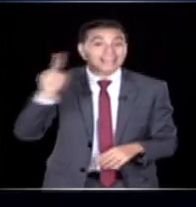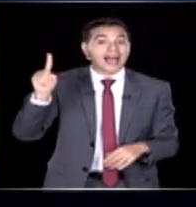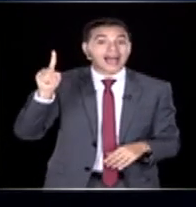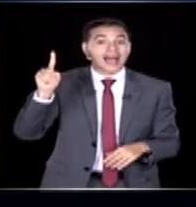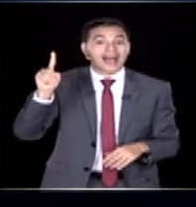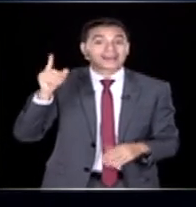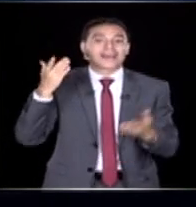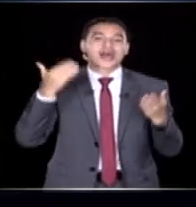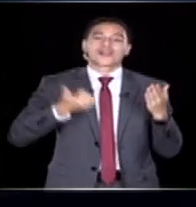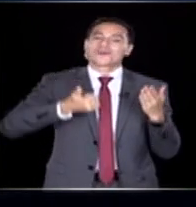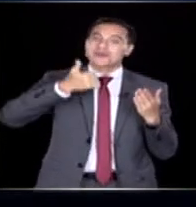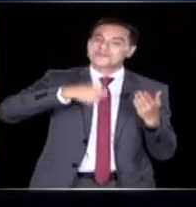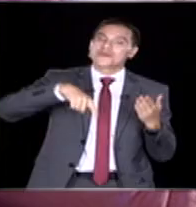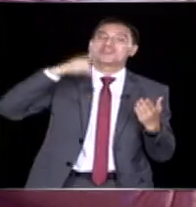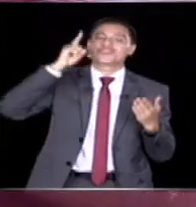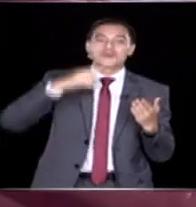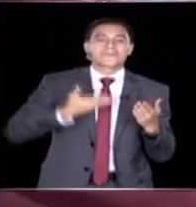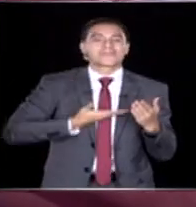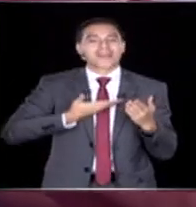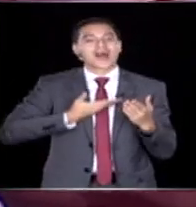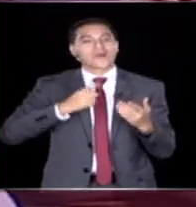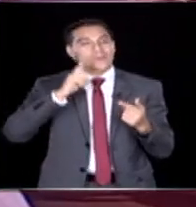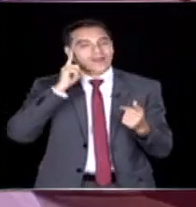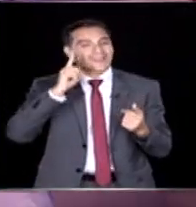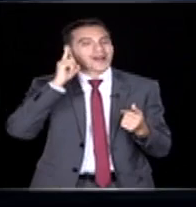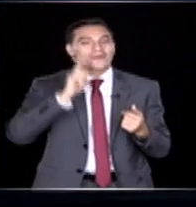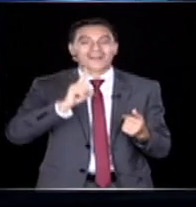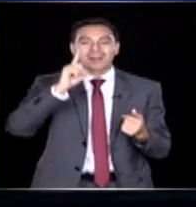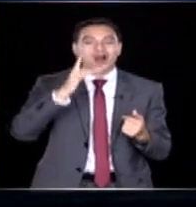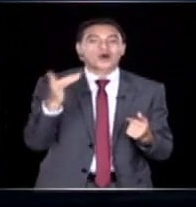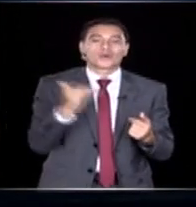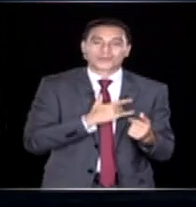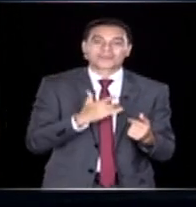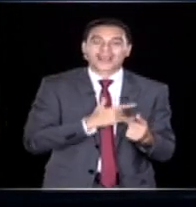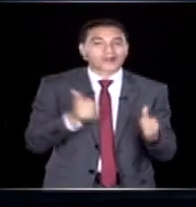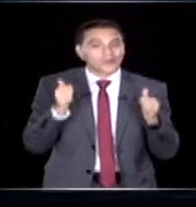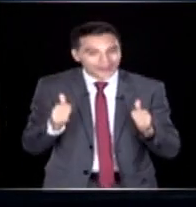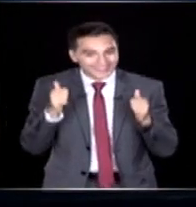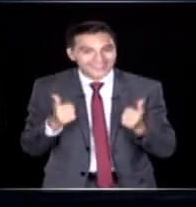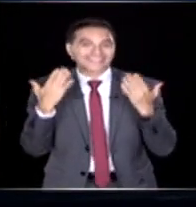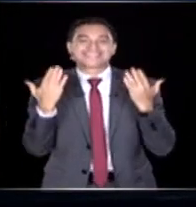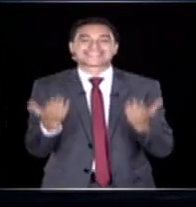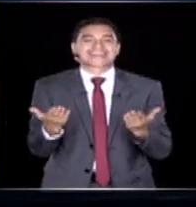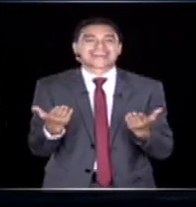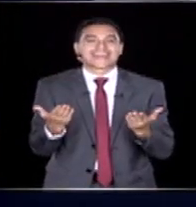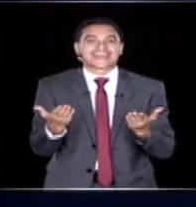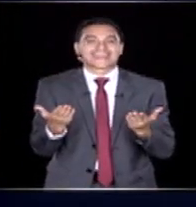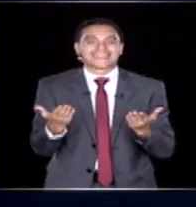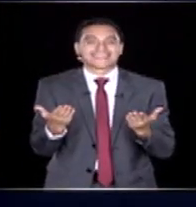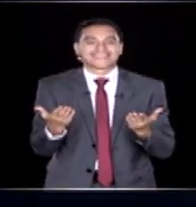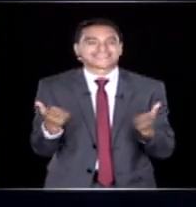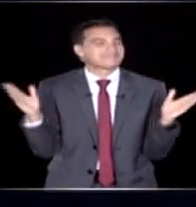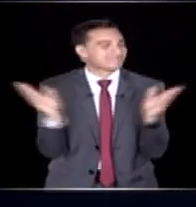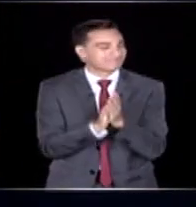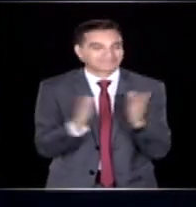هيتنسى. حلوين من يومنا والله، والله قلوبنا كويسة.